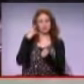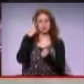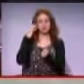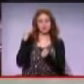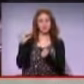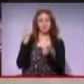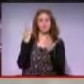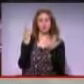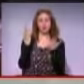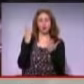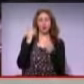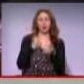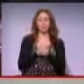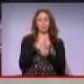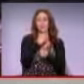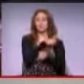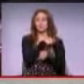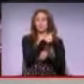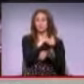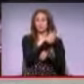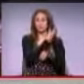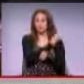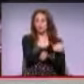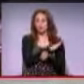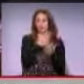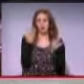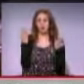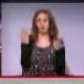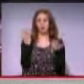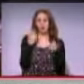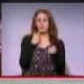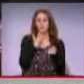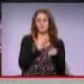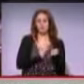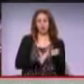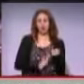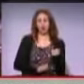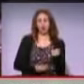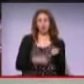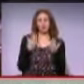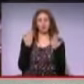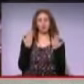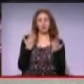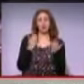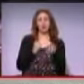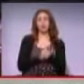عنا واغفر لنا وارحمنا،